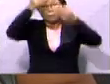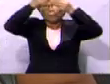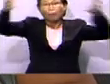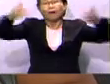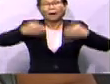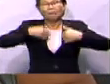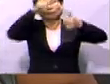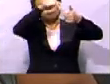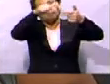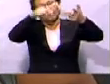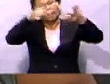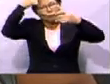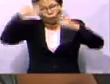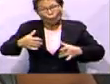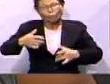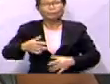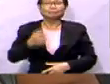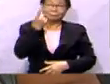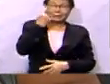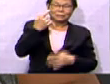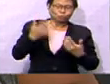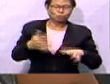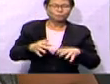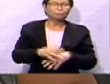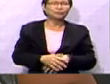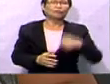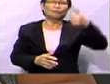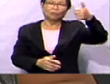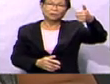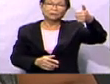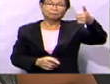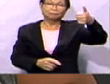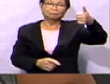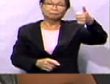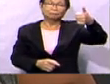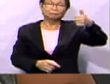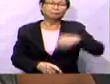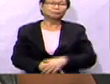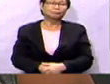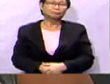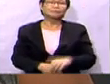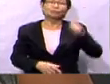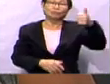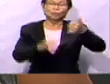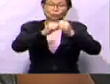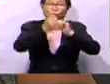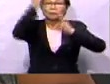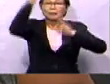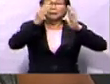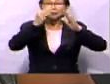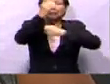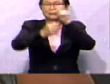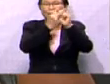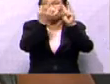ada beberapa keputusan yang telah dibuat tadi. Yang pertamanya adalah sukan Malaysia tahun depan yang